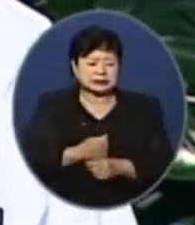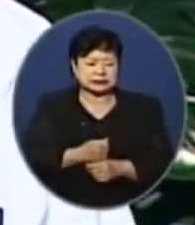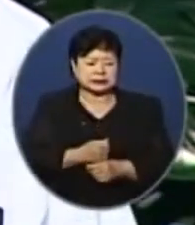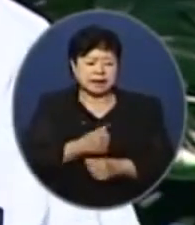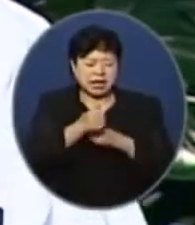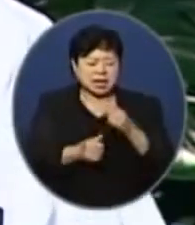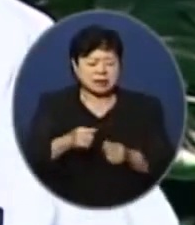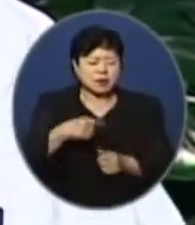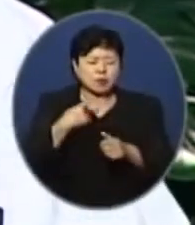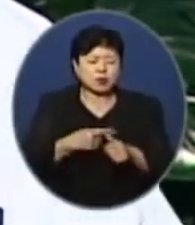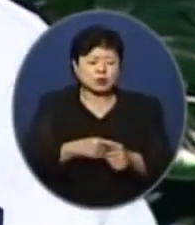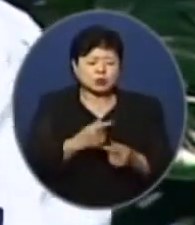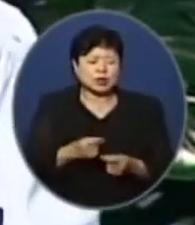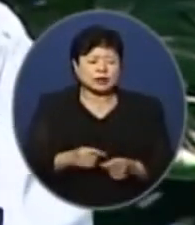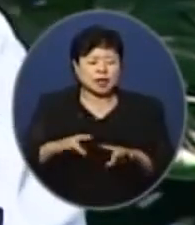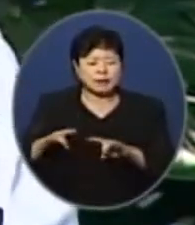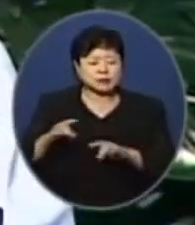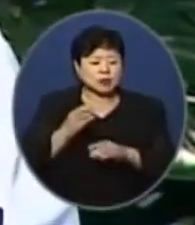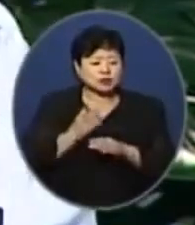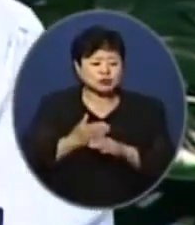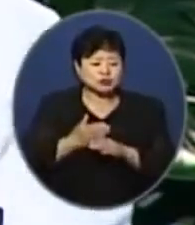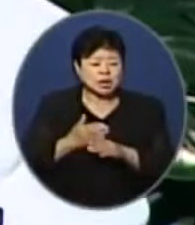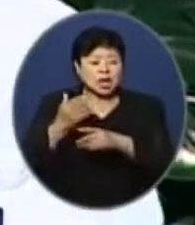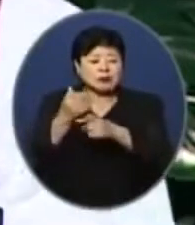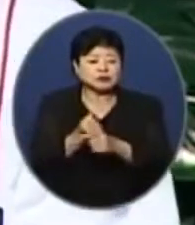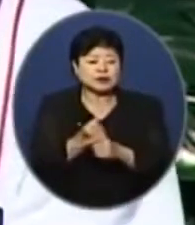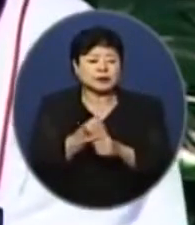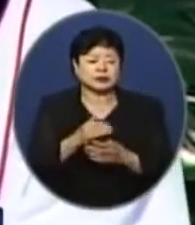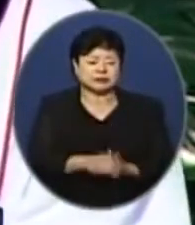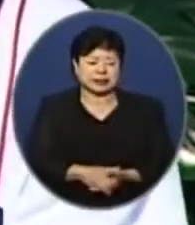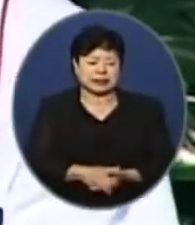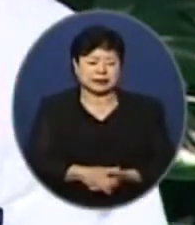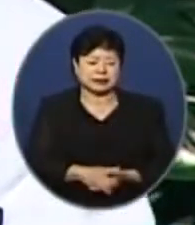모독하는 것이다. 그가 방송하는 도중에 붙잡혀가서